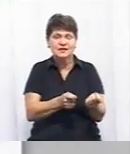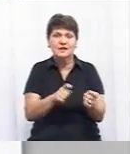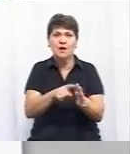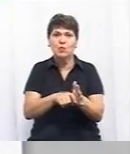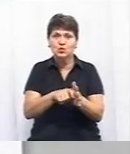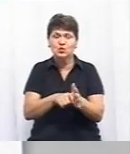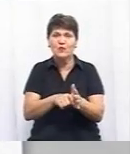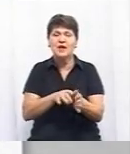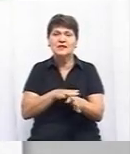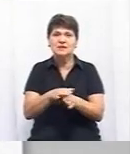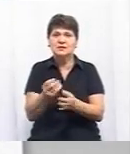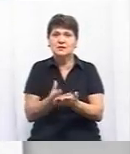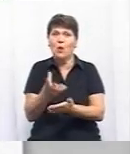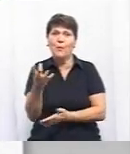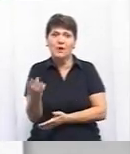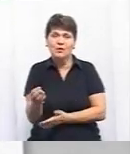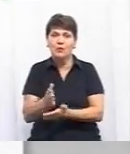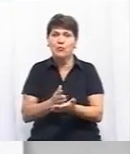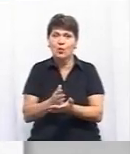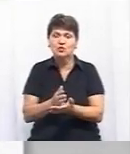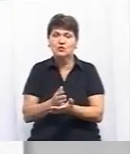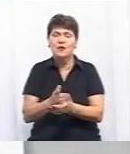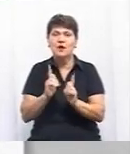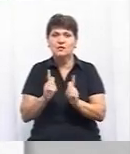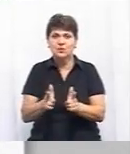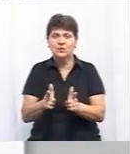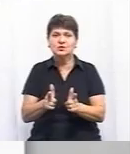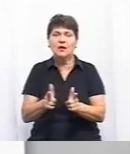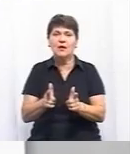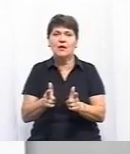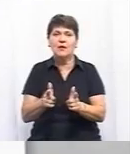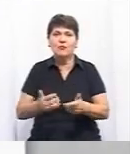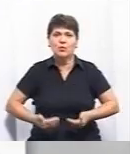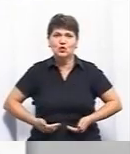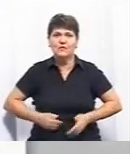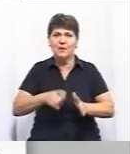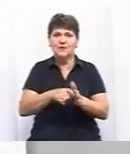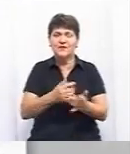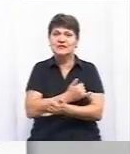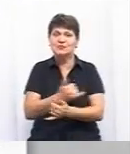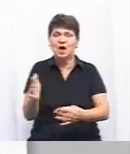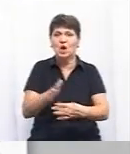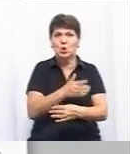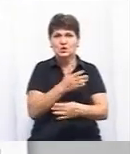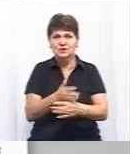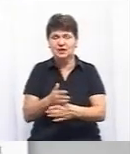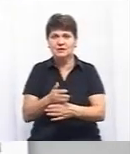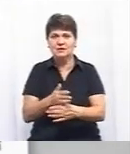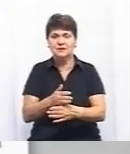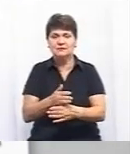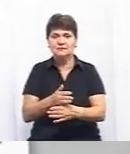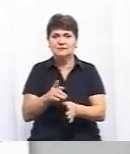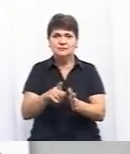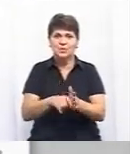відходів, здійснюють оплату послуг з поводження з побутовими відходами і забезпечують роздільне збирання побутових